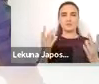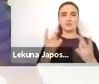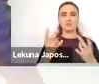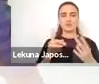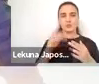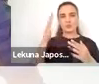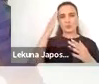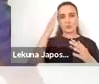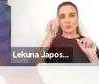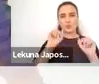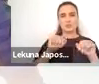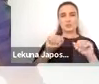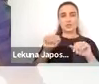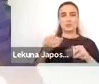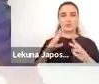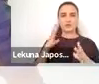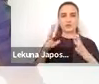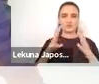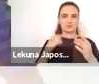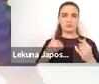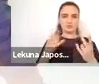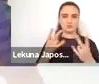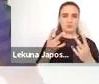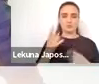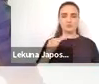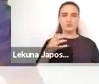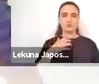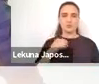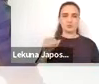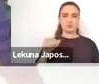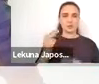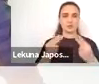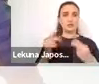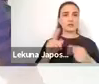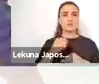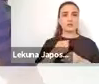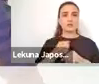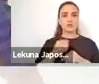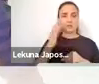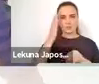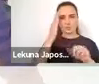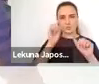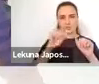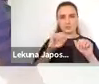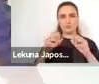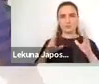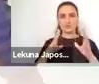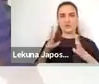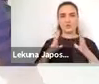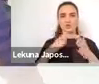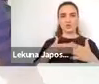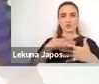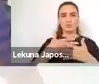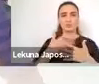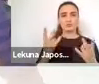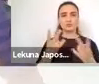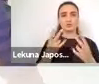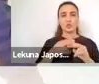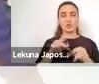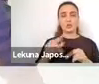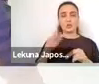უნარის გავარჯიშება ჭირდება ბავშვს და მოგეზრდა ეს თამაში და რას ვაკეთებ? მე უნარის გავარჯიშება ჭირდება. იმ